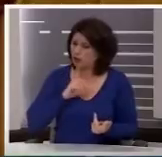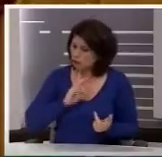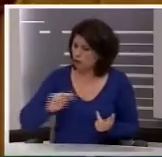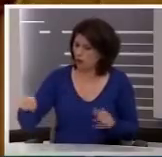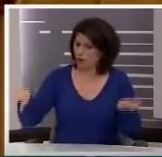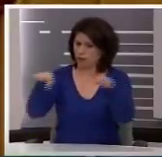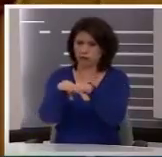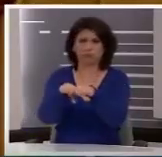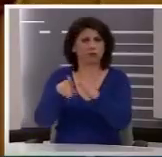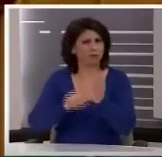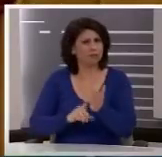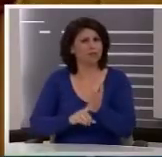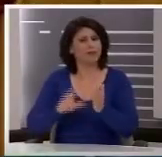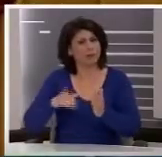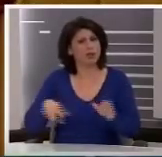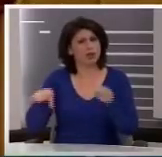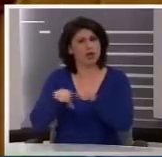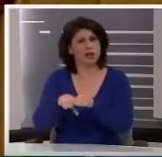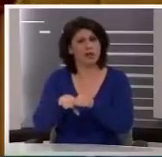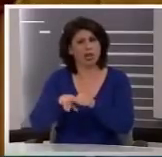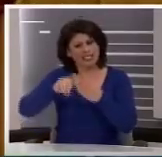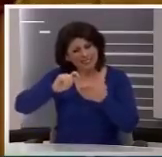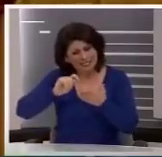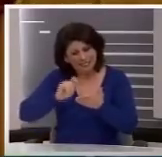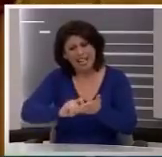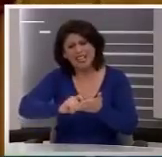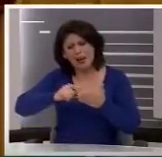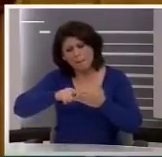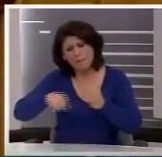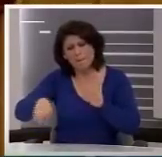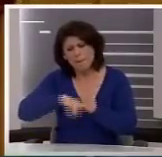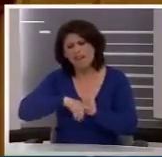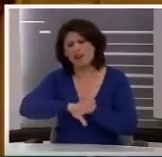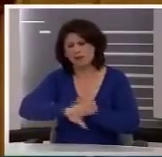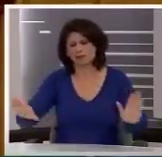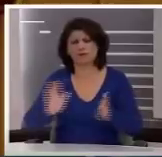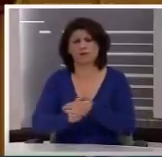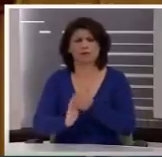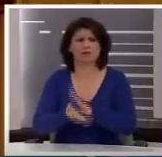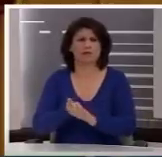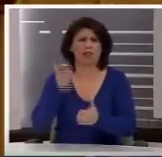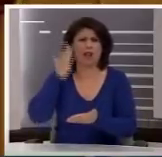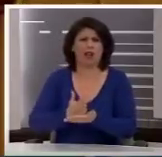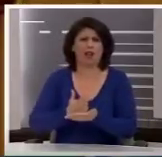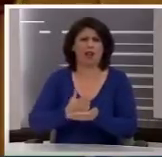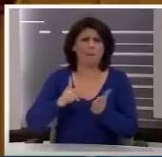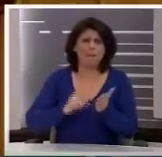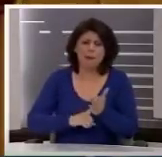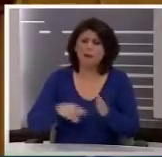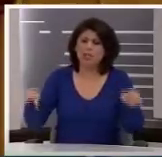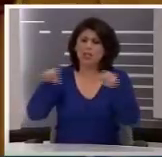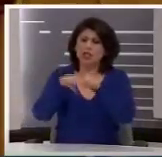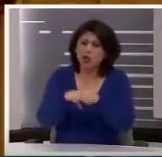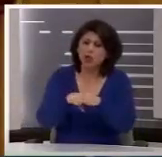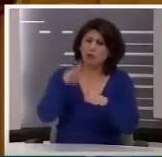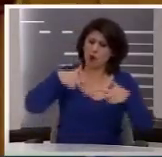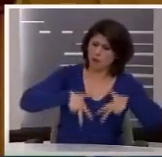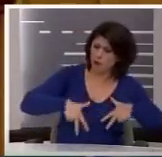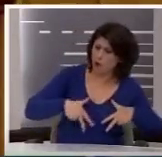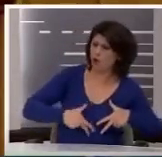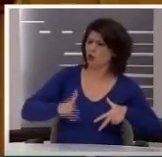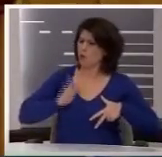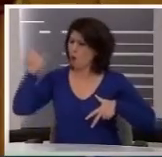και αμετάκλητοι. Τελεία και παύλα στο θέμα αυτό. Και είπε κάτι ο κ. Στασούλας σχετικά ότι εμείς δεν το τονίζουμε